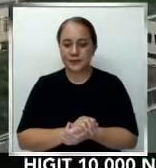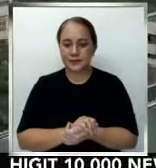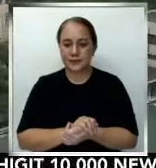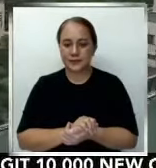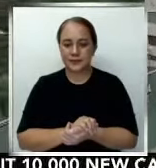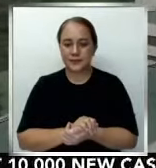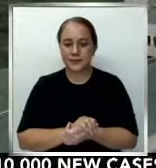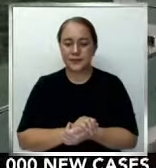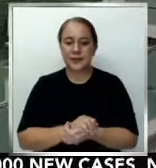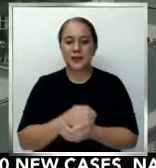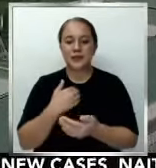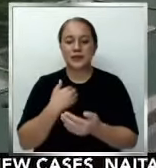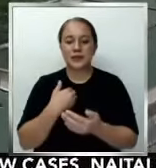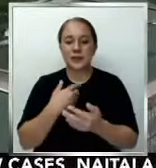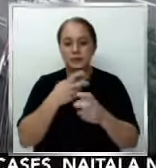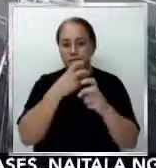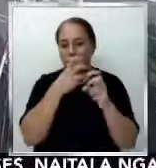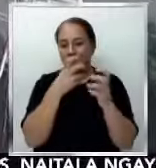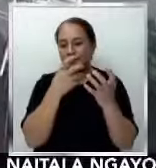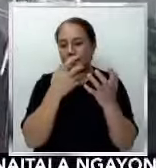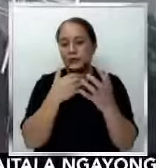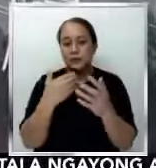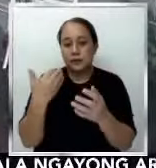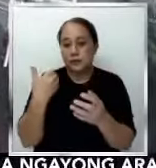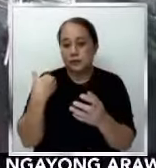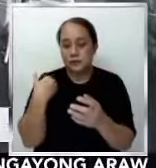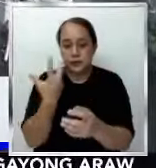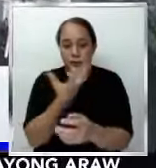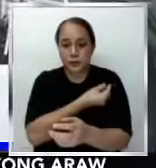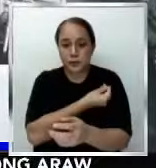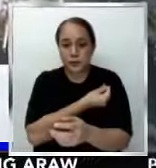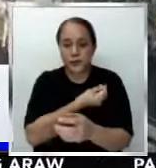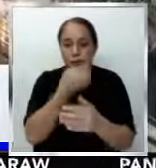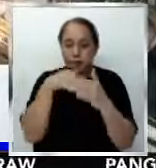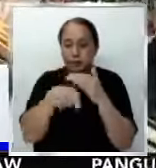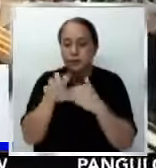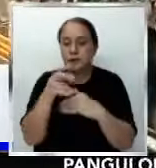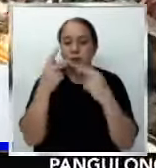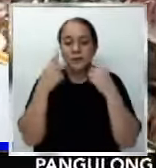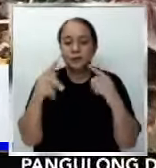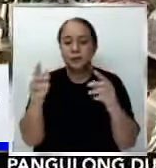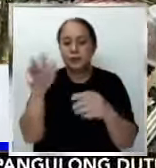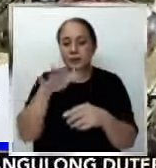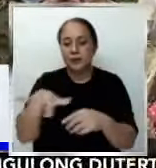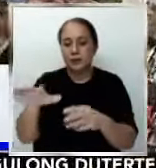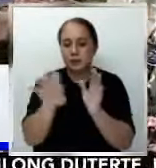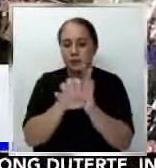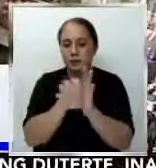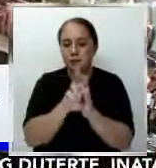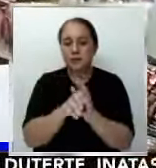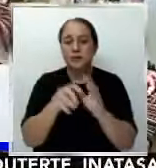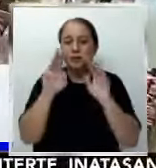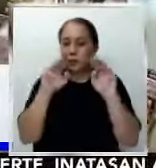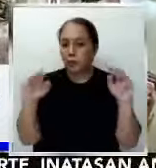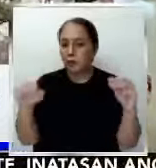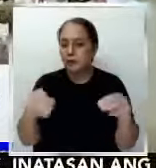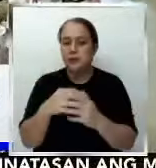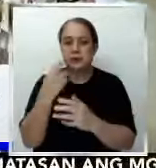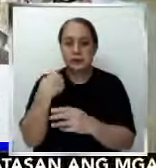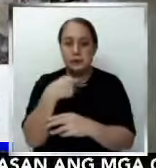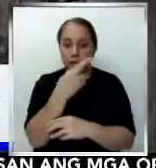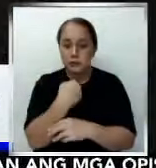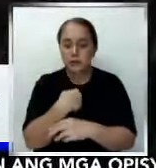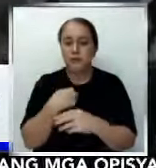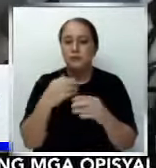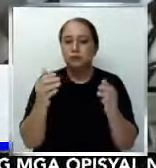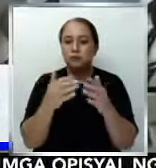Kasunod ng paghihigpit sa mga hindi bakunado sa pagpasok sa mga pampublikong lugar sa Metro Manila tulad ng mga mall at kainan, lalo pang liliit ang mundo nila